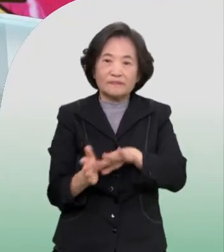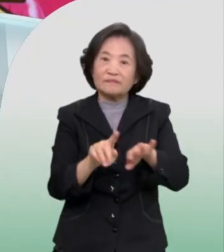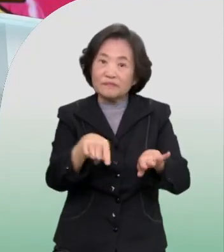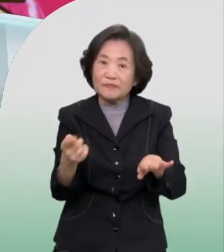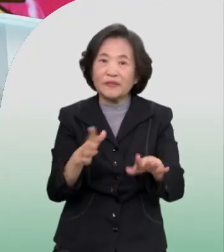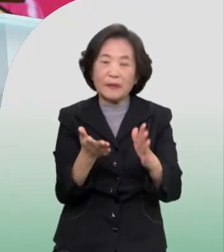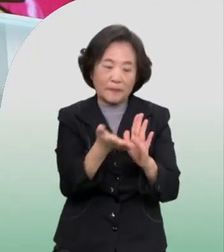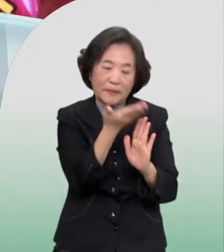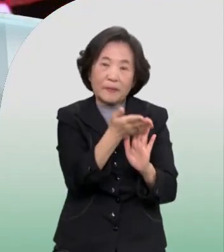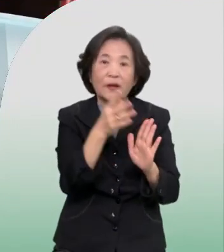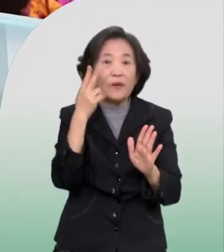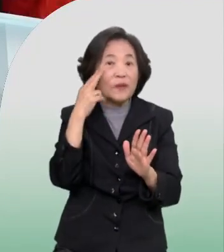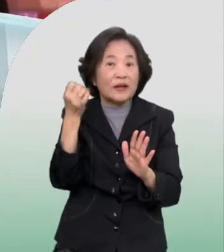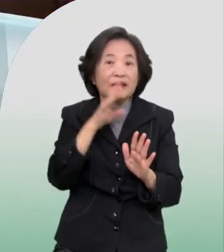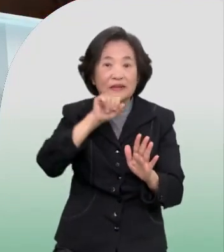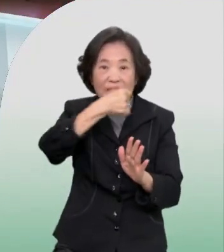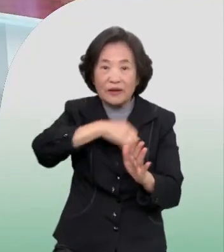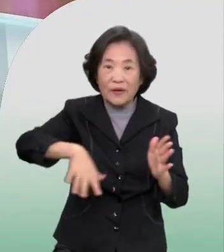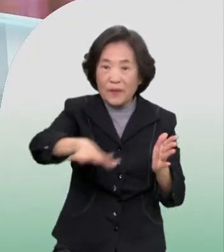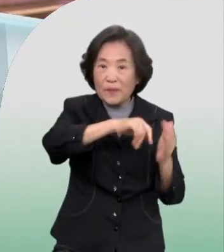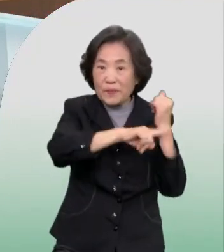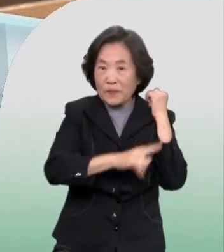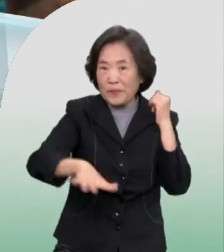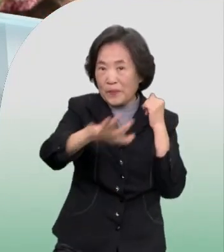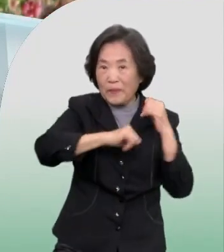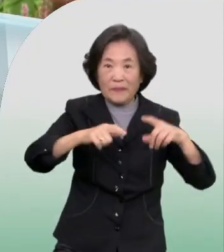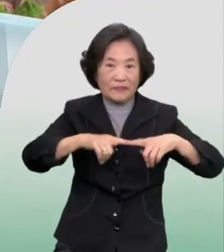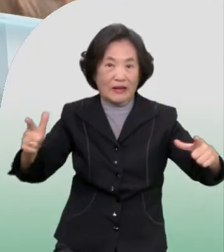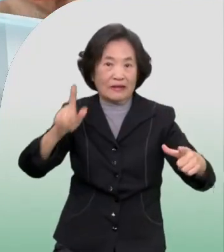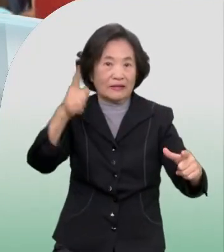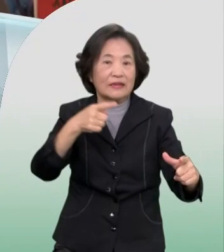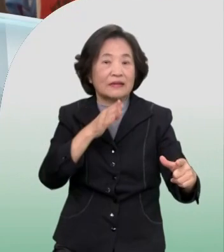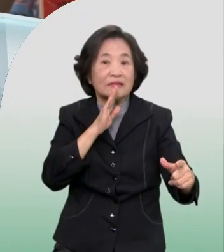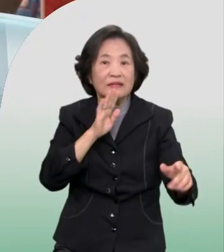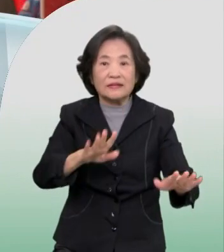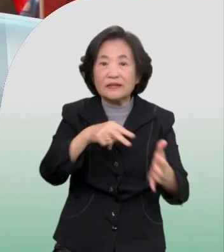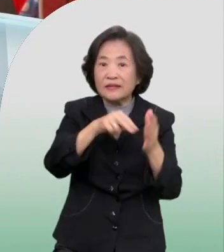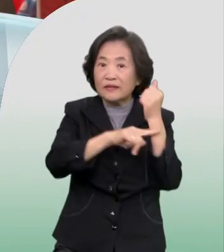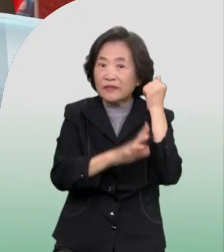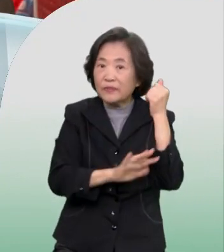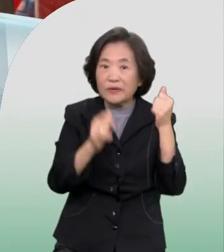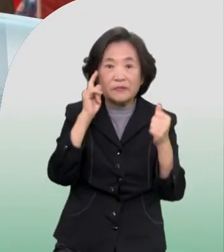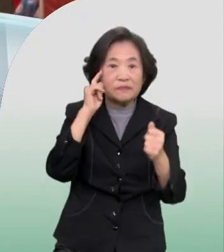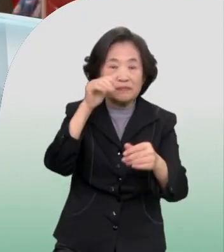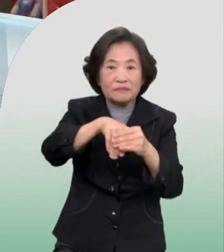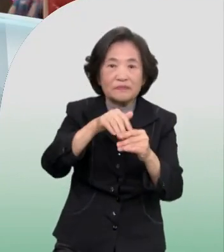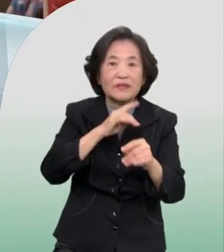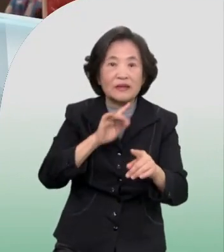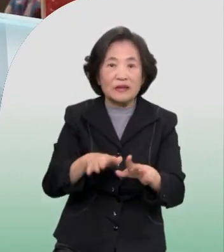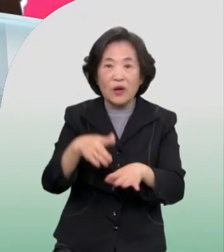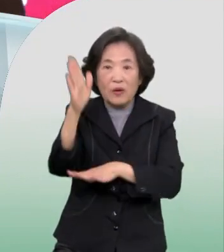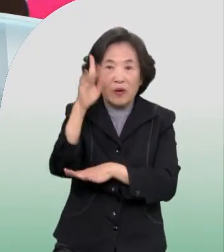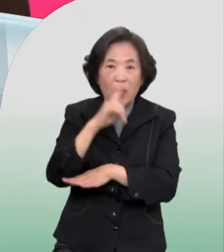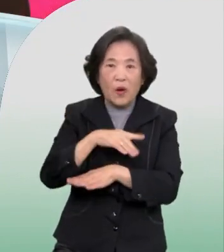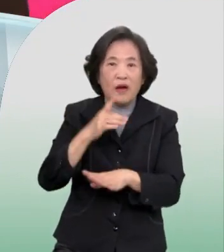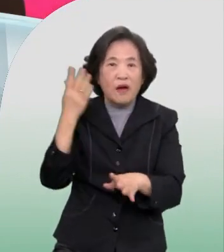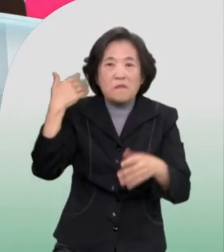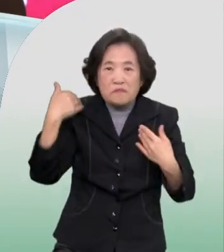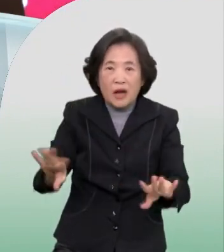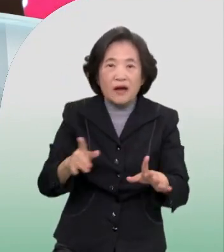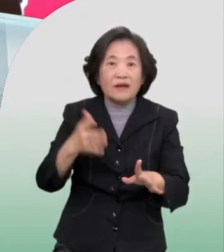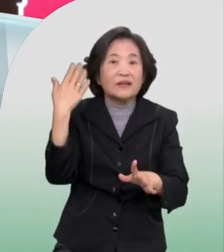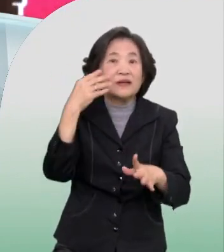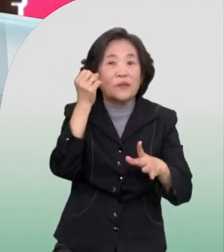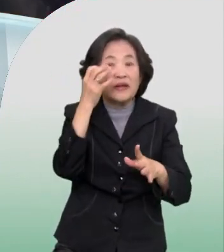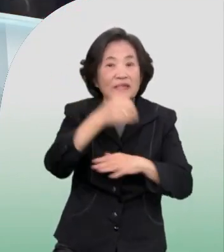继续向北来看，花莲是台湾面积千台的县级，亚伯的气温里面县级是蒸坛路江，每